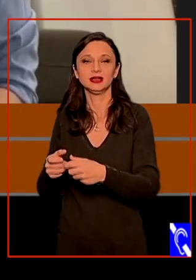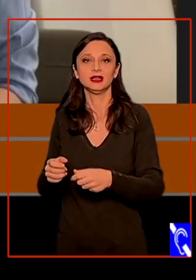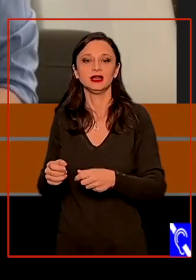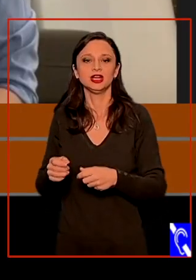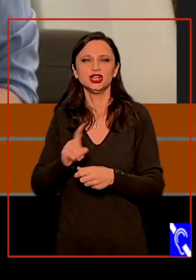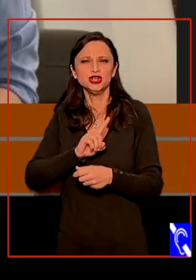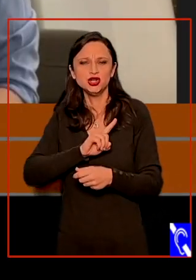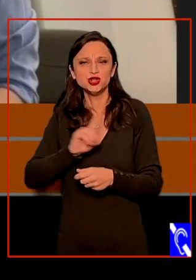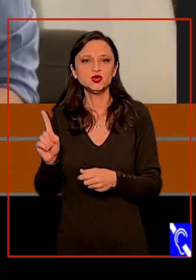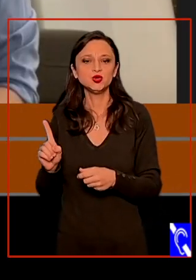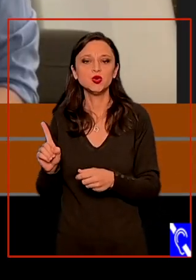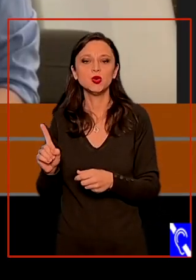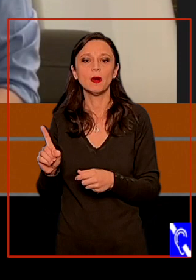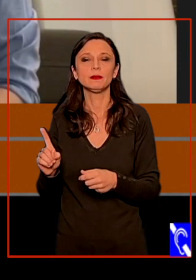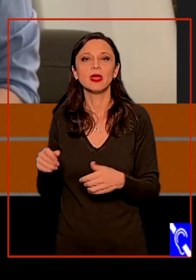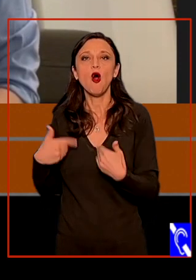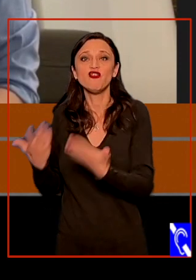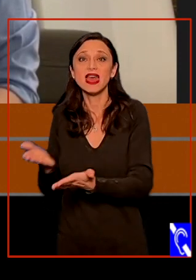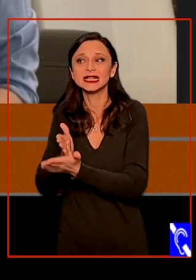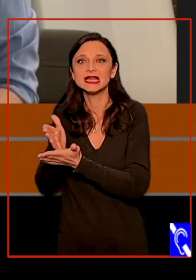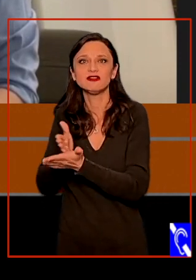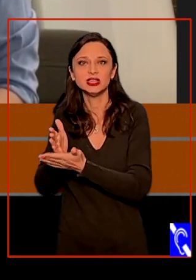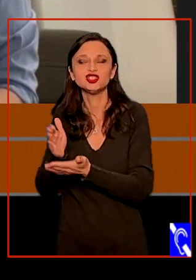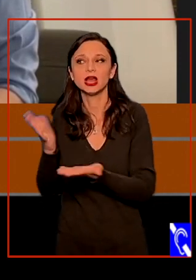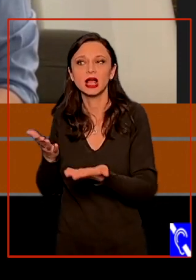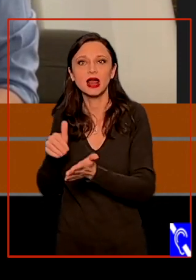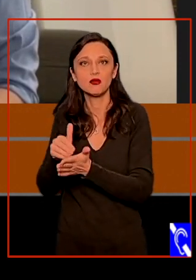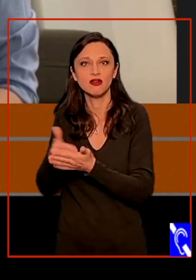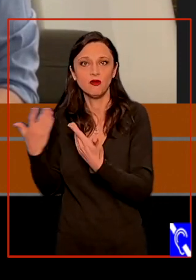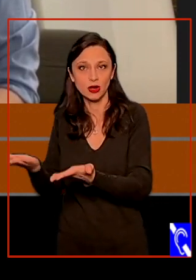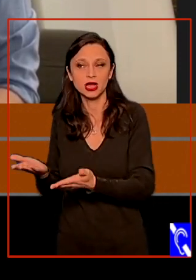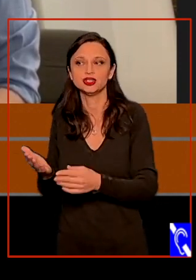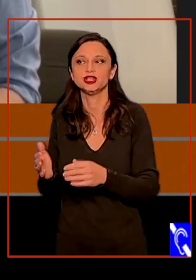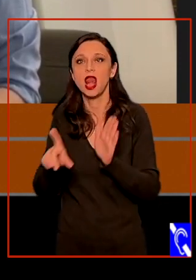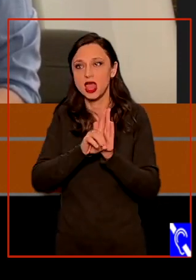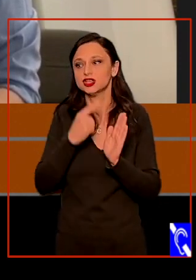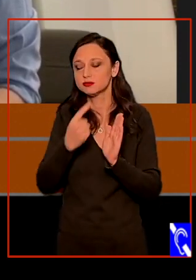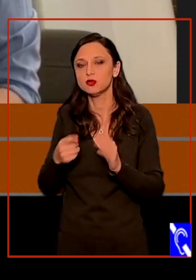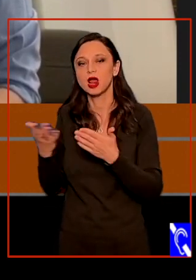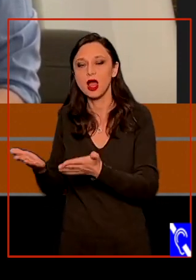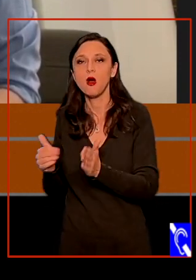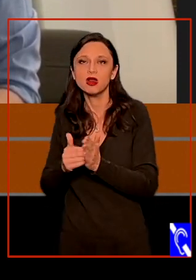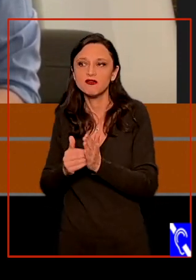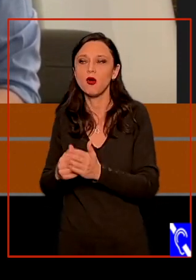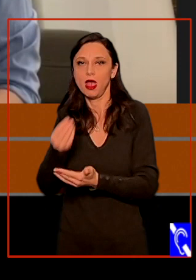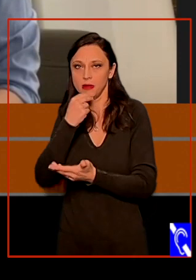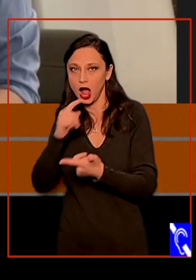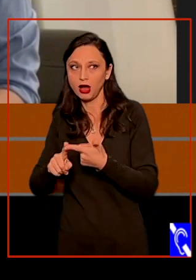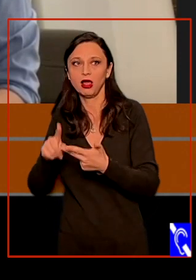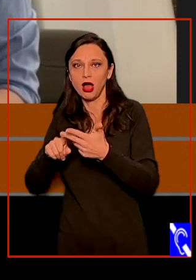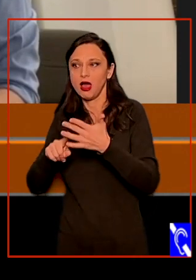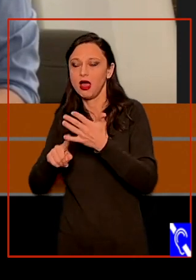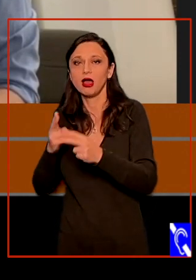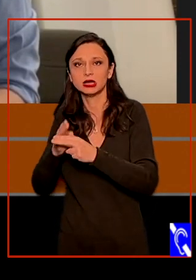le furnizează absolut nimic din ce ar trebui să le furnizeze, pentru că, repet, oamenii au niște nevoi